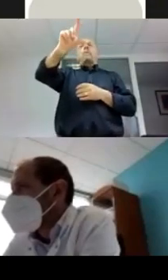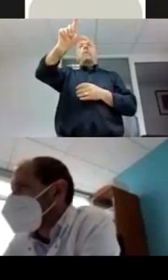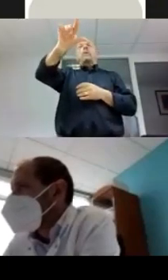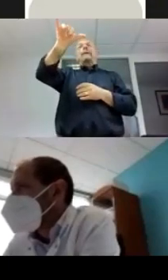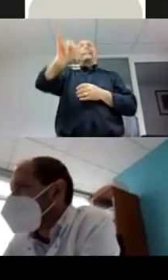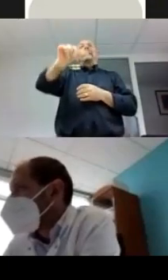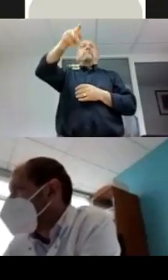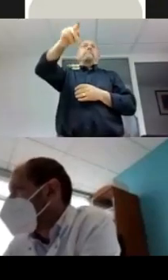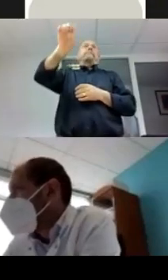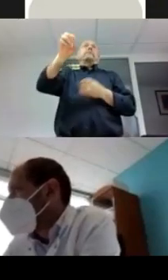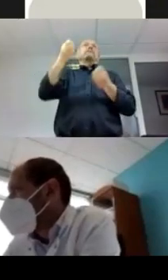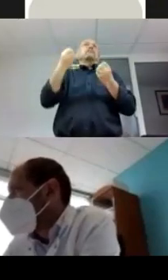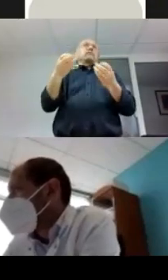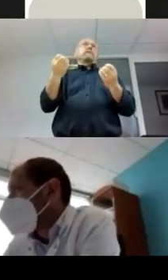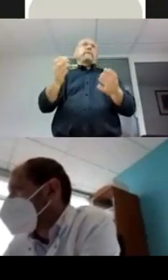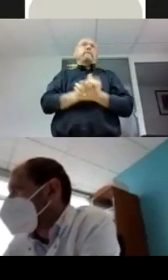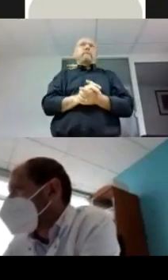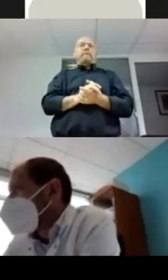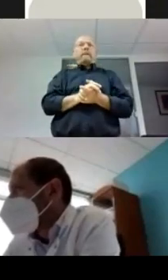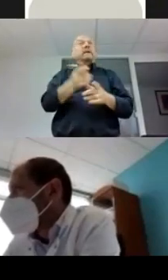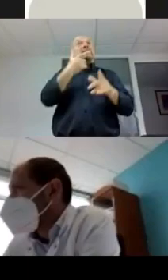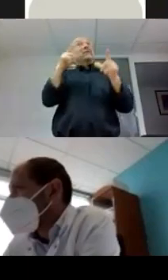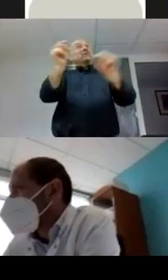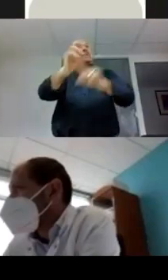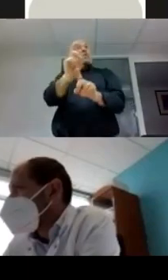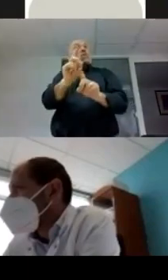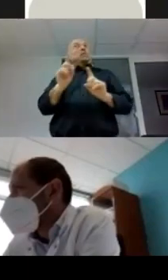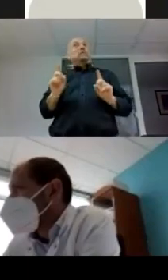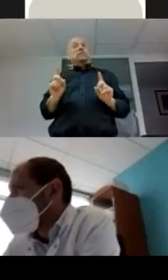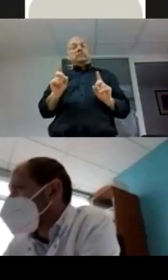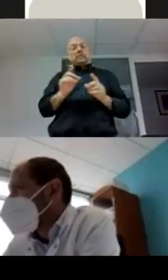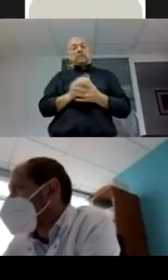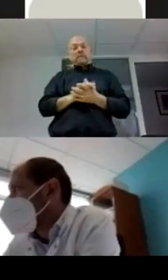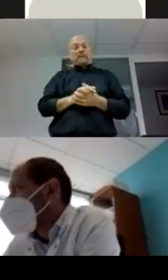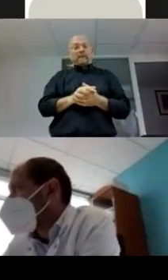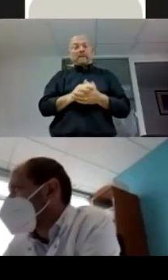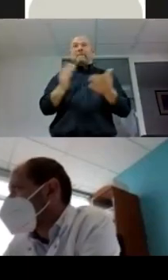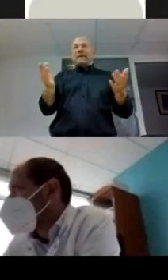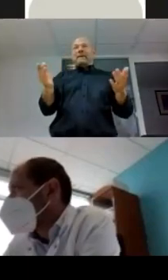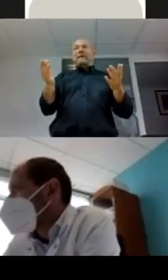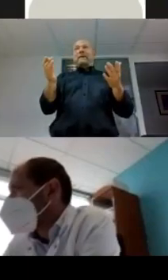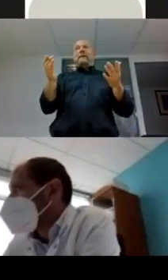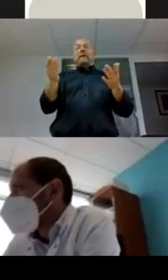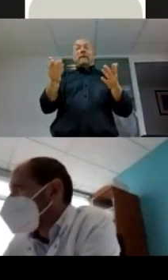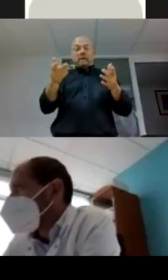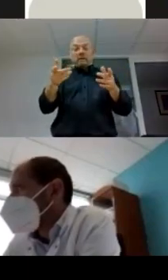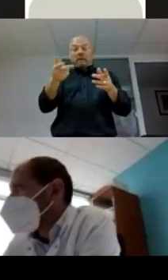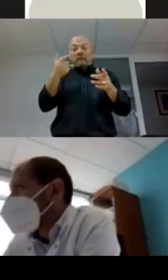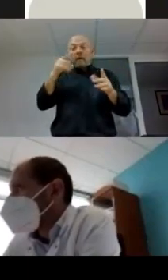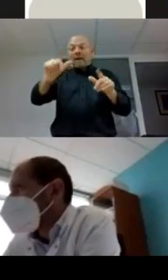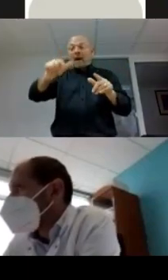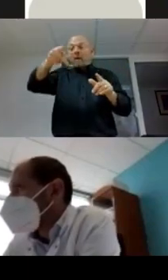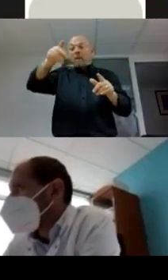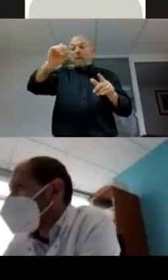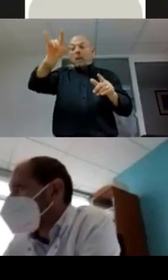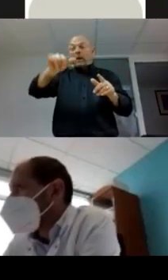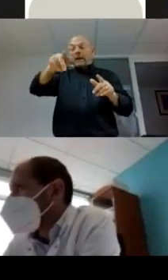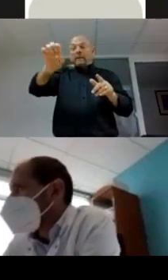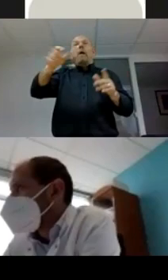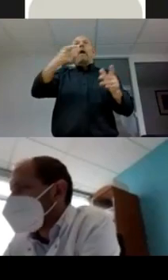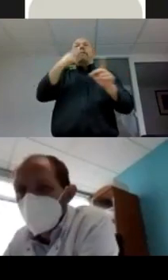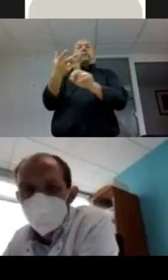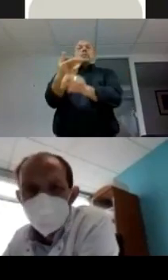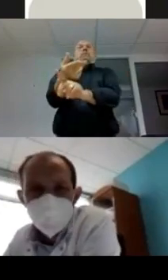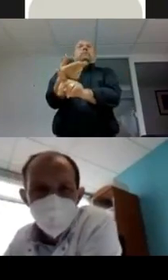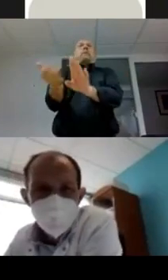repérées. D'abord, des polypes, des adénomes, qui ne sont pas des lésions cancéreuses, mais